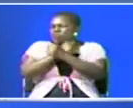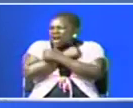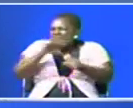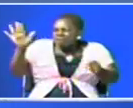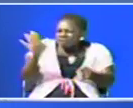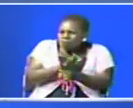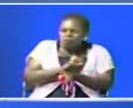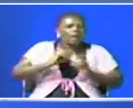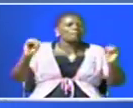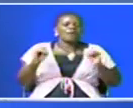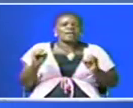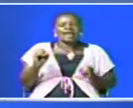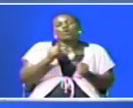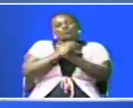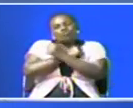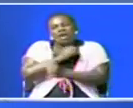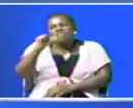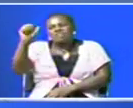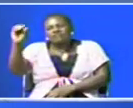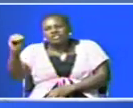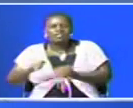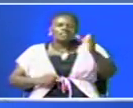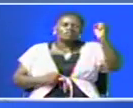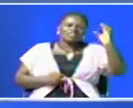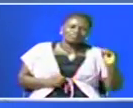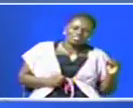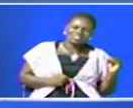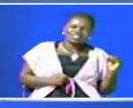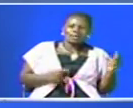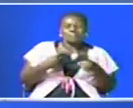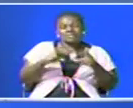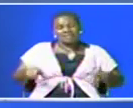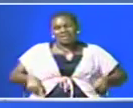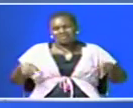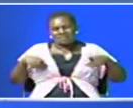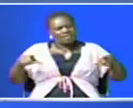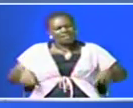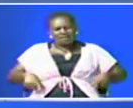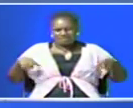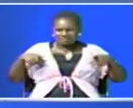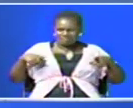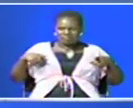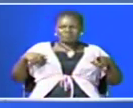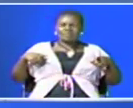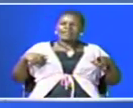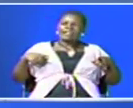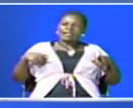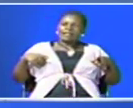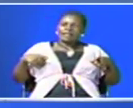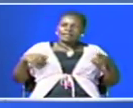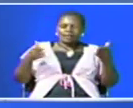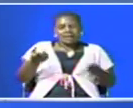nje. Sasa kwa nini basi tuna mapenzi? Mapenzi ndivyo yalivyo, lakini maisha. Haifai.